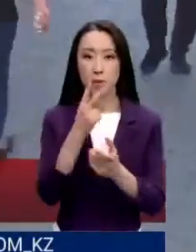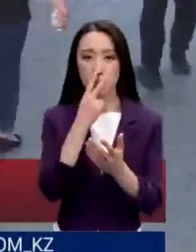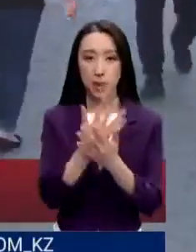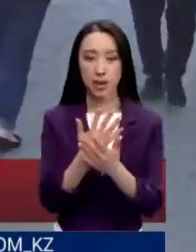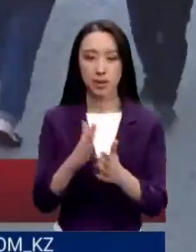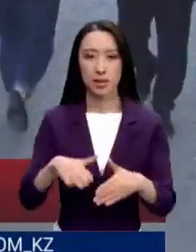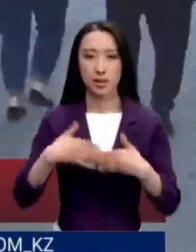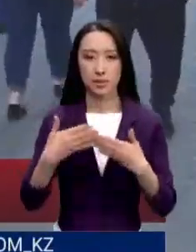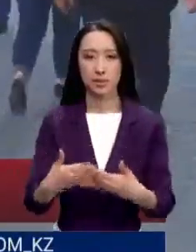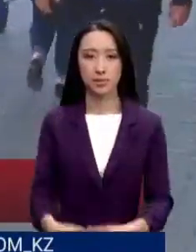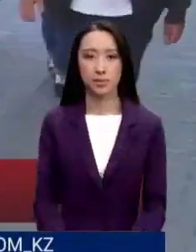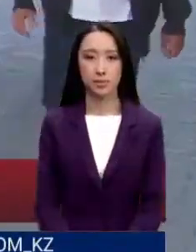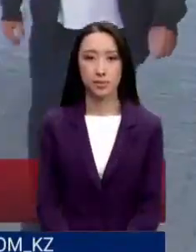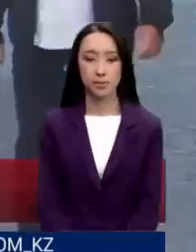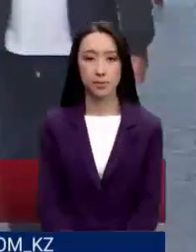показатель.